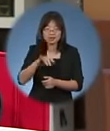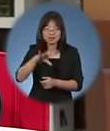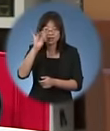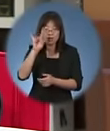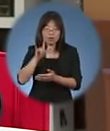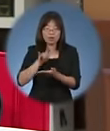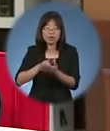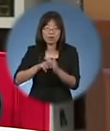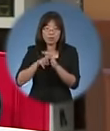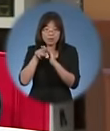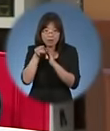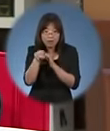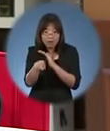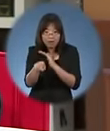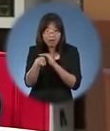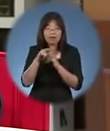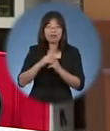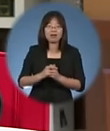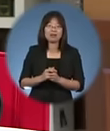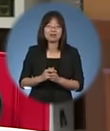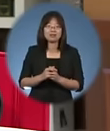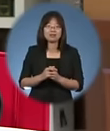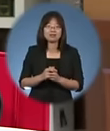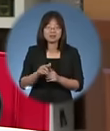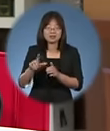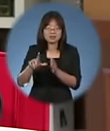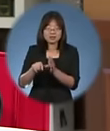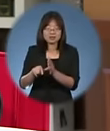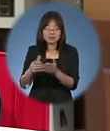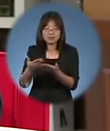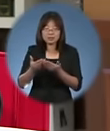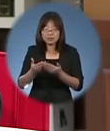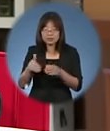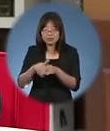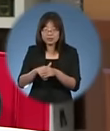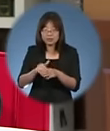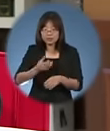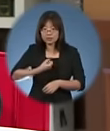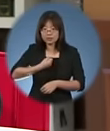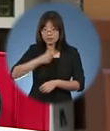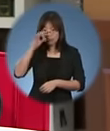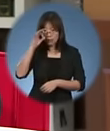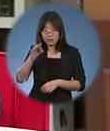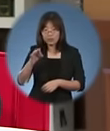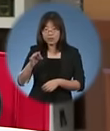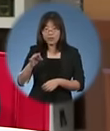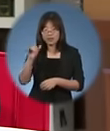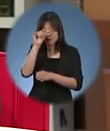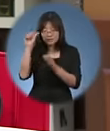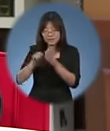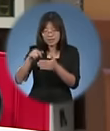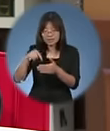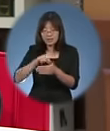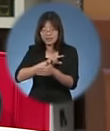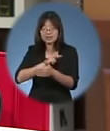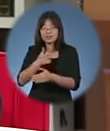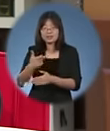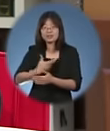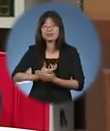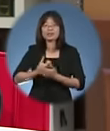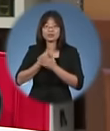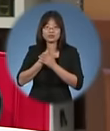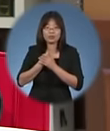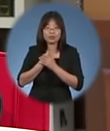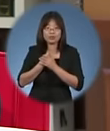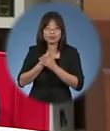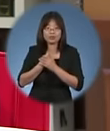떨어졌는데 그때 받은 문화적 충격은요. 완전히 이건 제가 인생에서 가장 큰 충격이었어요.